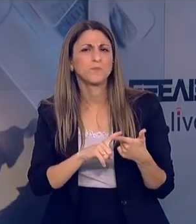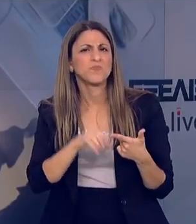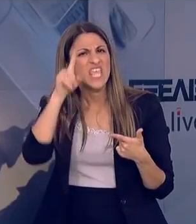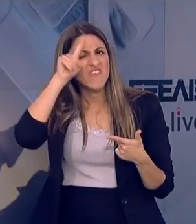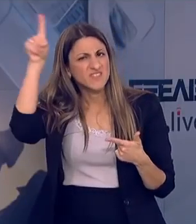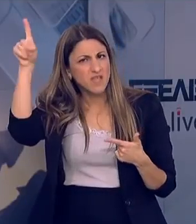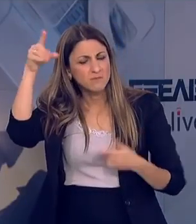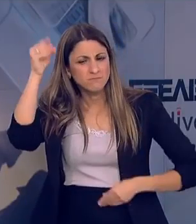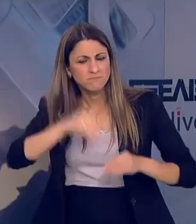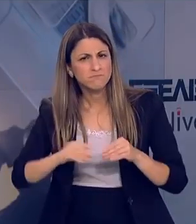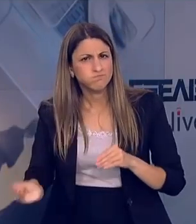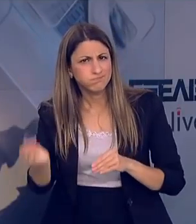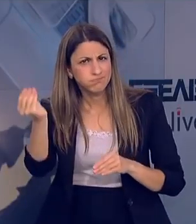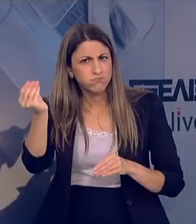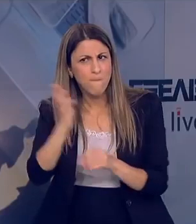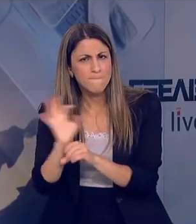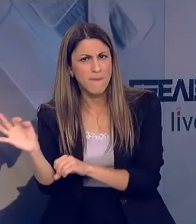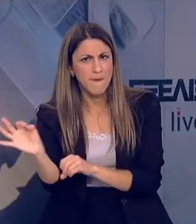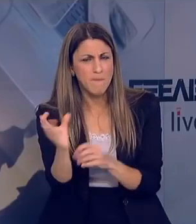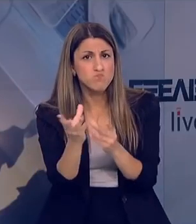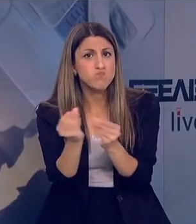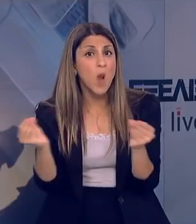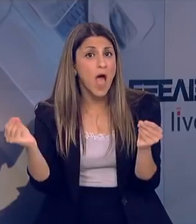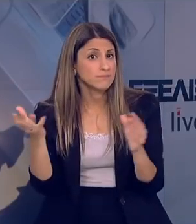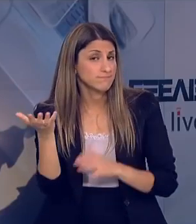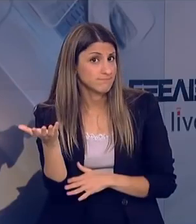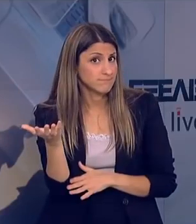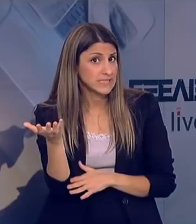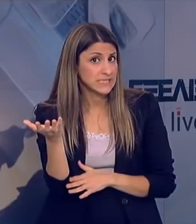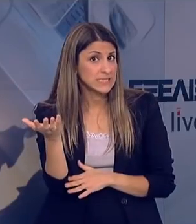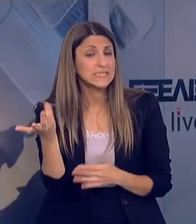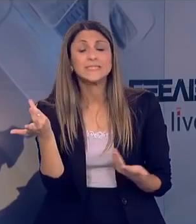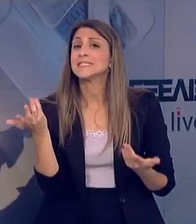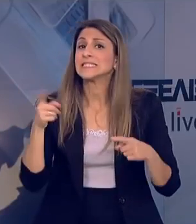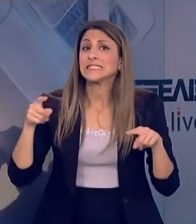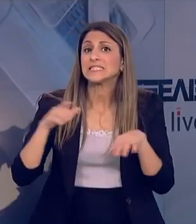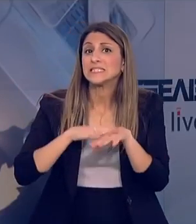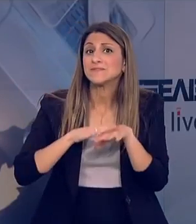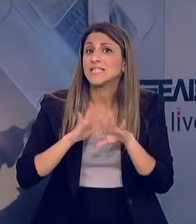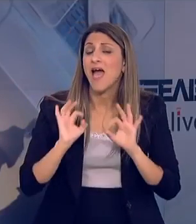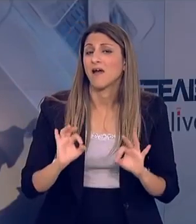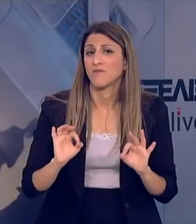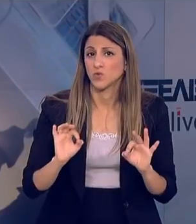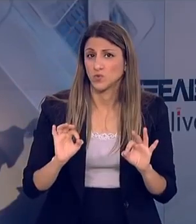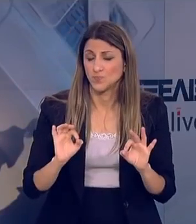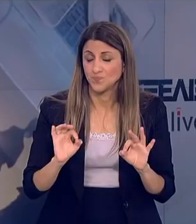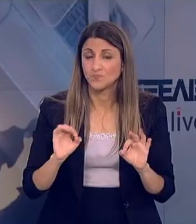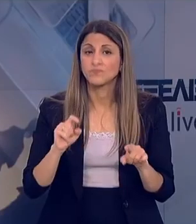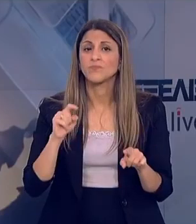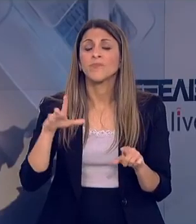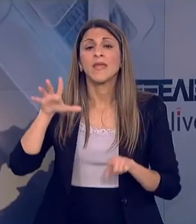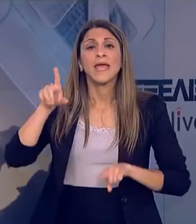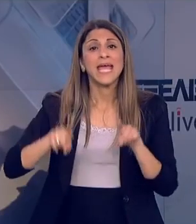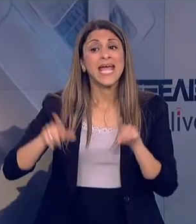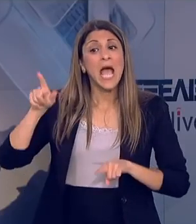Θα υπάρξει συνεργασία με την τοπική αυτοδιοίκηση, δεδομένου ότι δήμαρχος περιοχής με μεγάλο αριθμό κρουσμάτων ισχυρίστηκε ότι